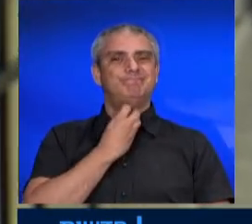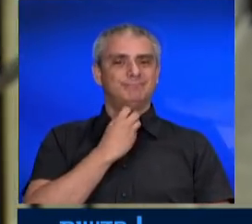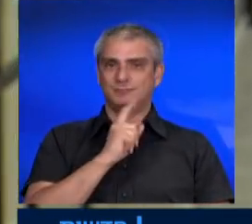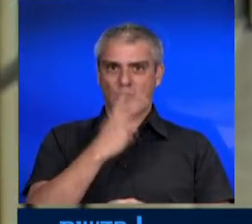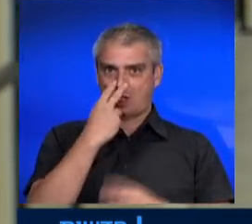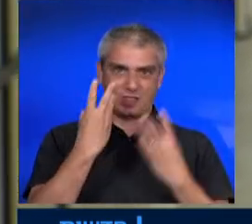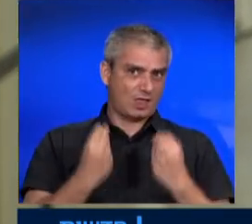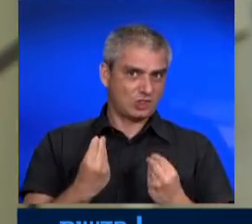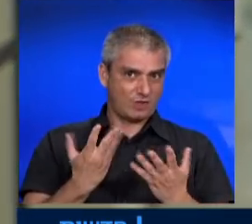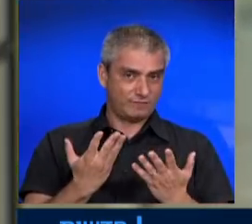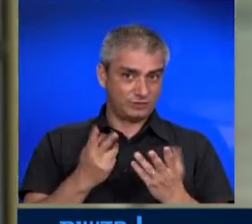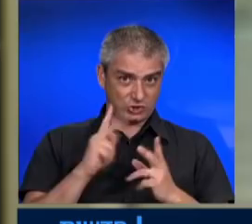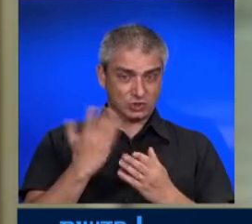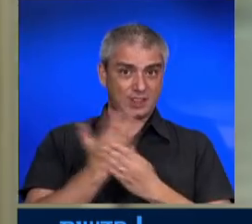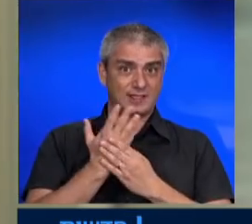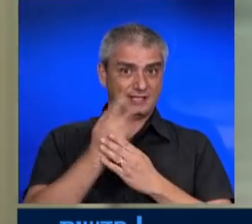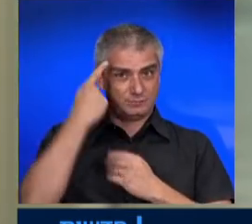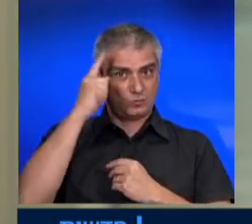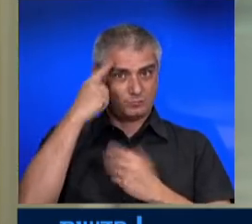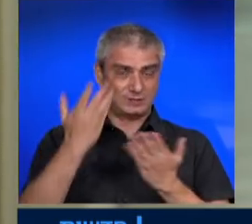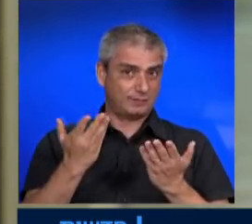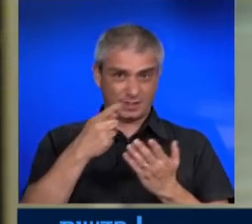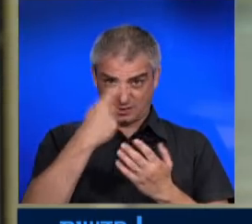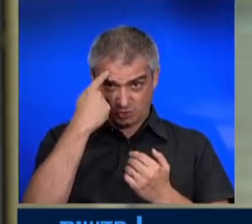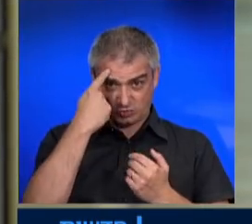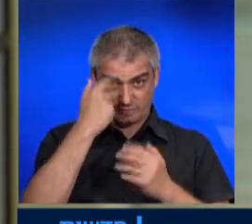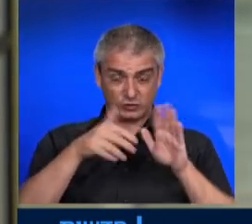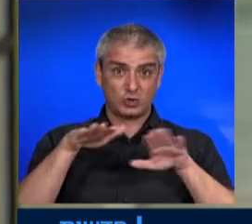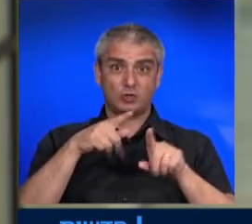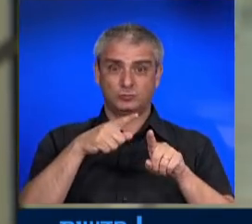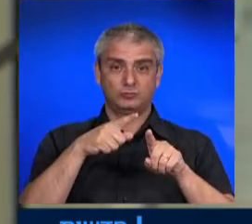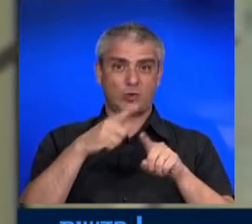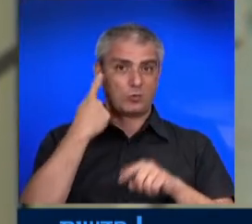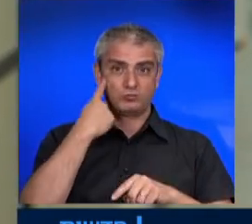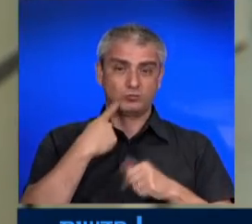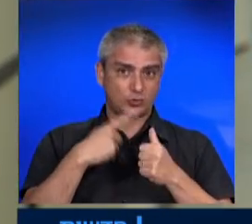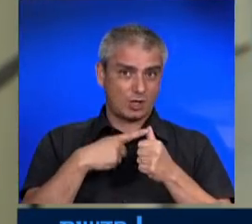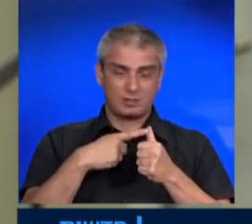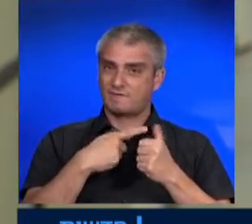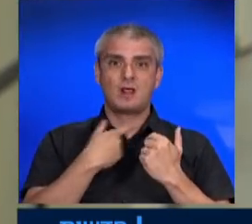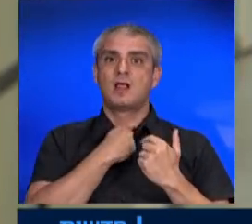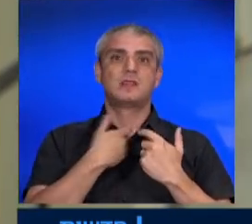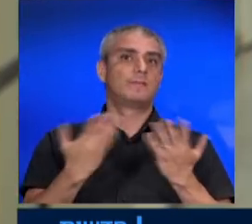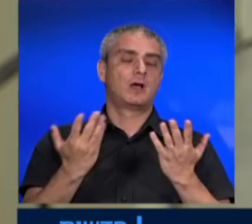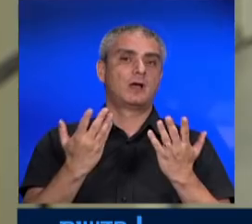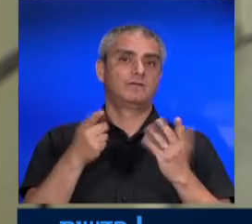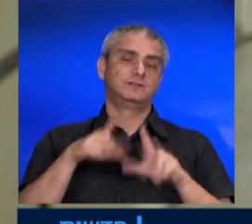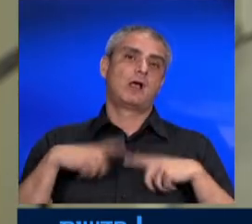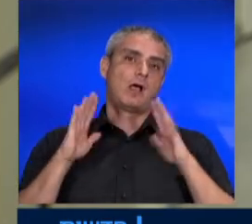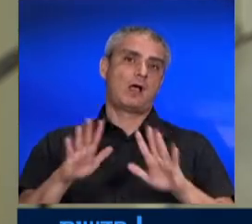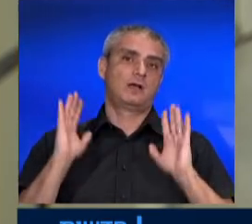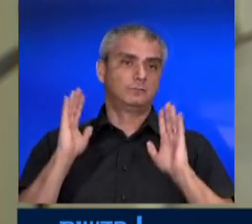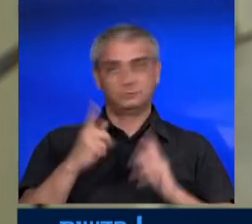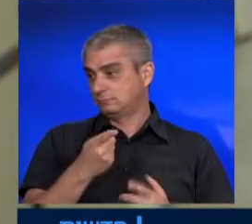טוב. יש תיקים שמומצאים, אתה חושב שראש הממשלה הוא מושחת, אבל אין ברירה ואלה החיים. זה תיאור